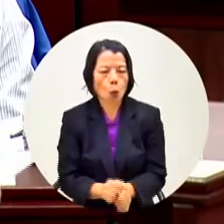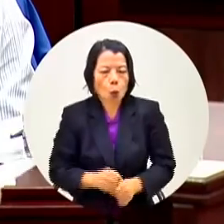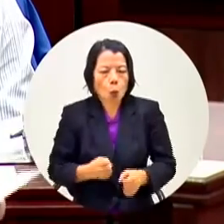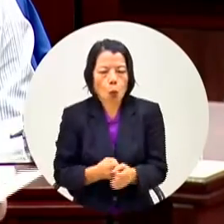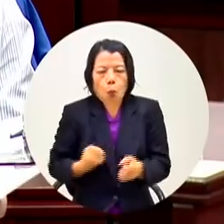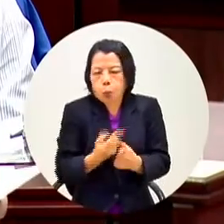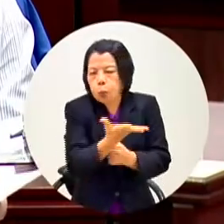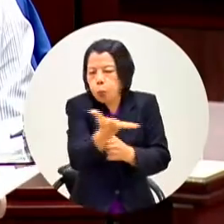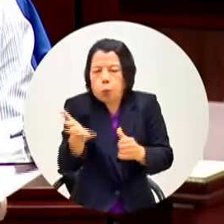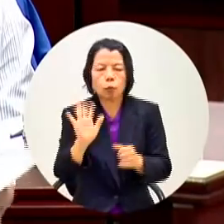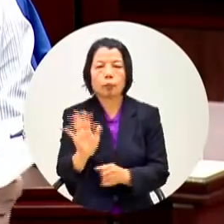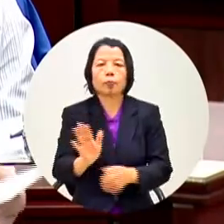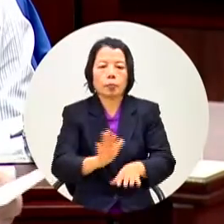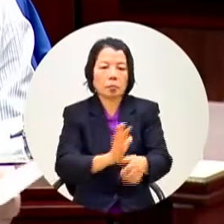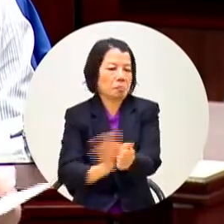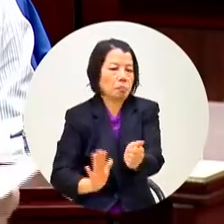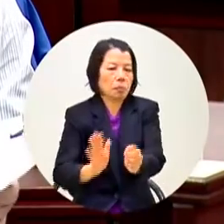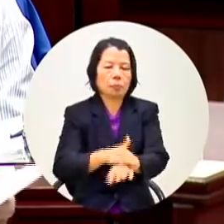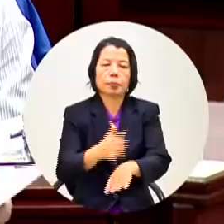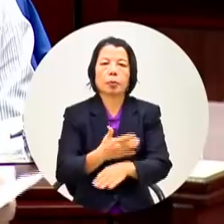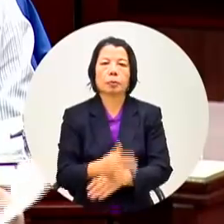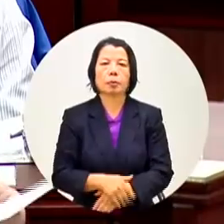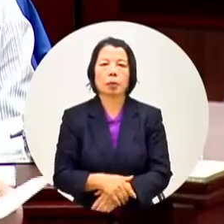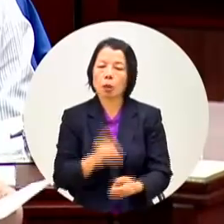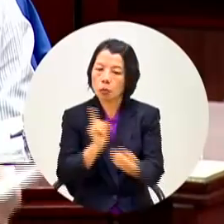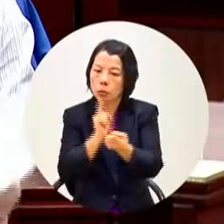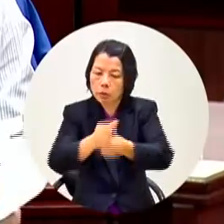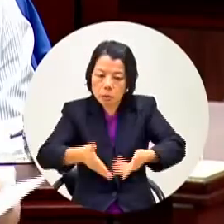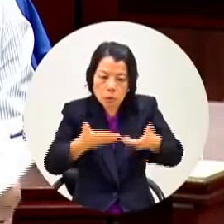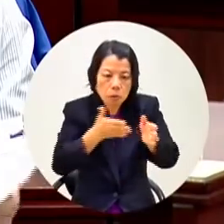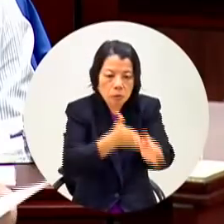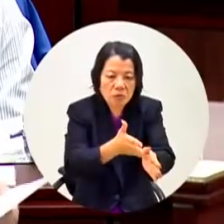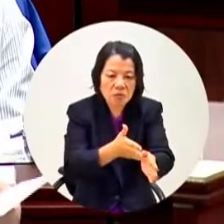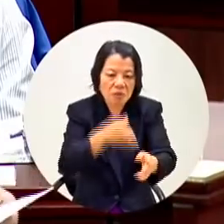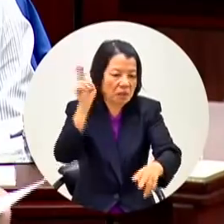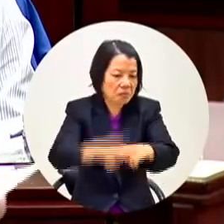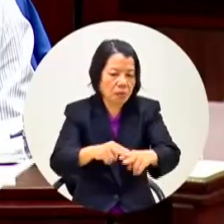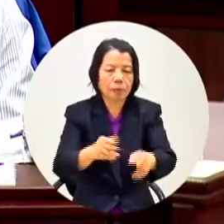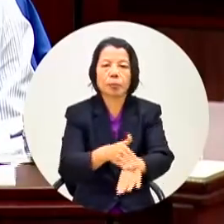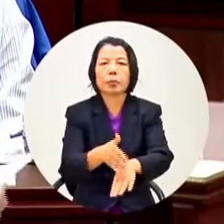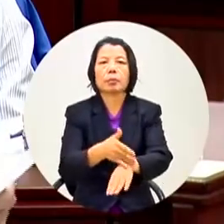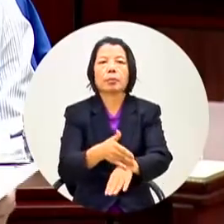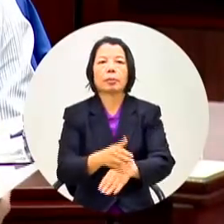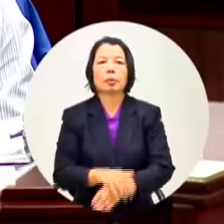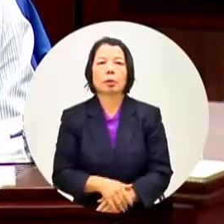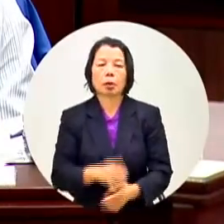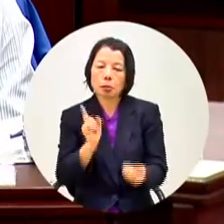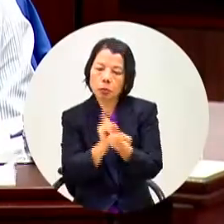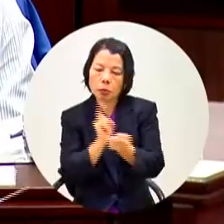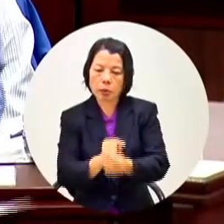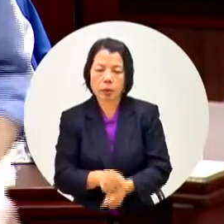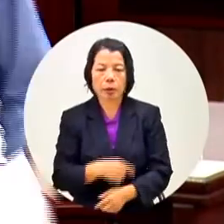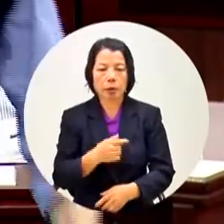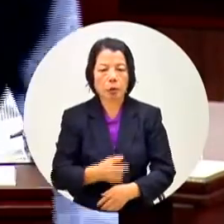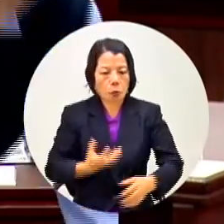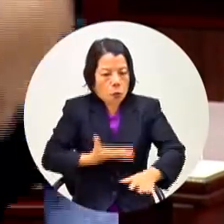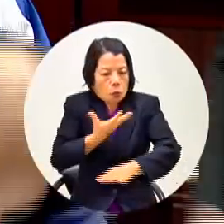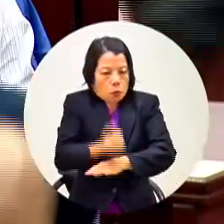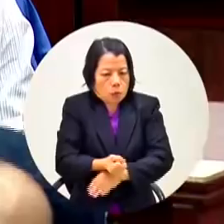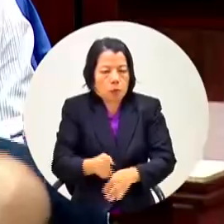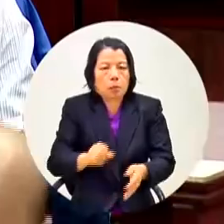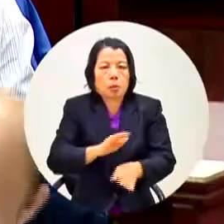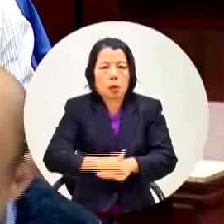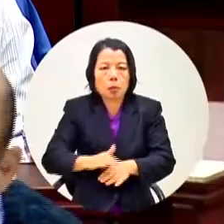动，那是不会的，好不好？我一直讲心力心力心力，请邱议员要能理解一下，好不好？好，